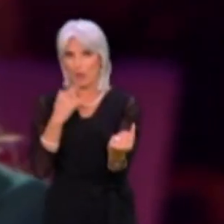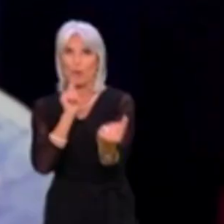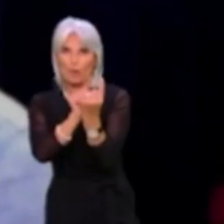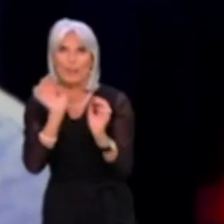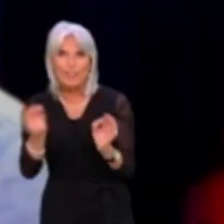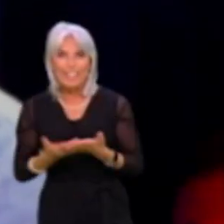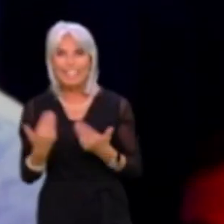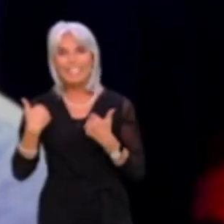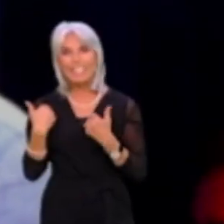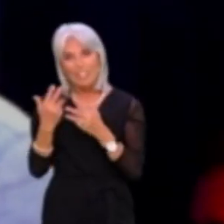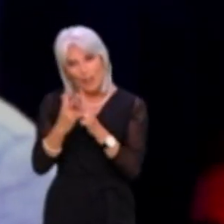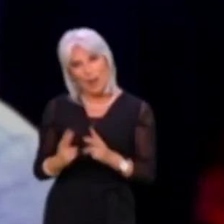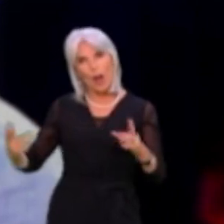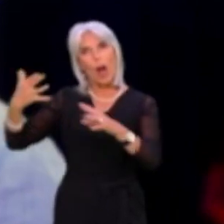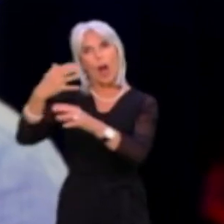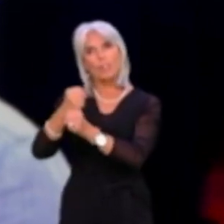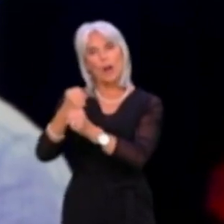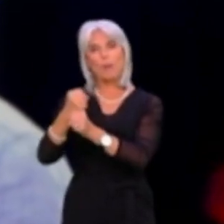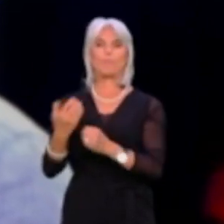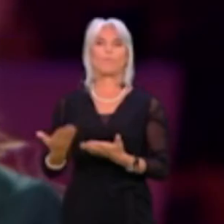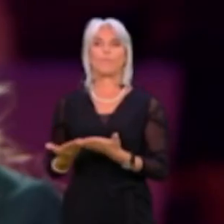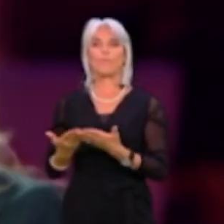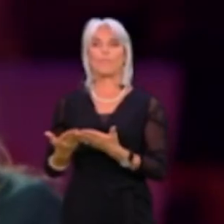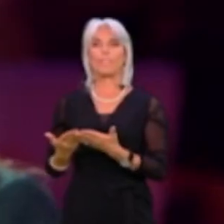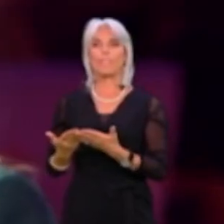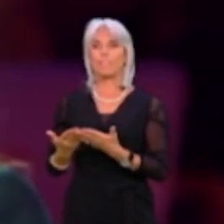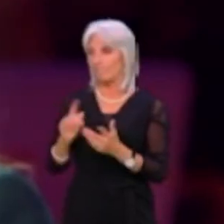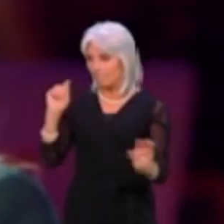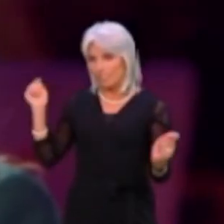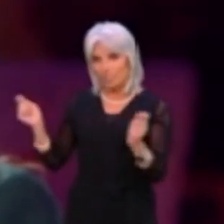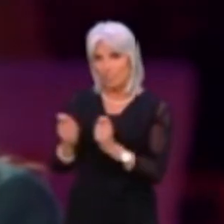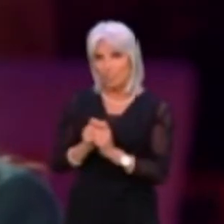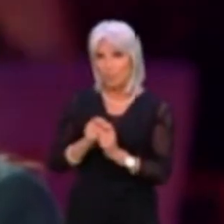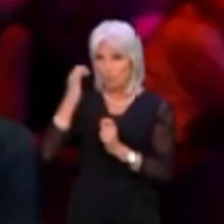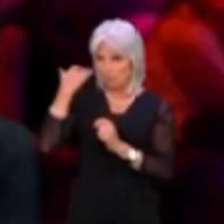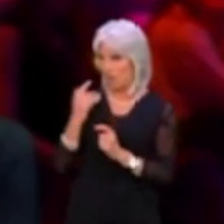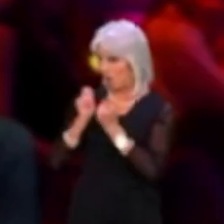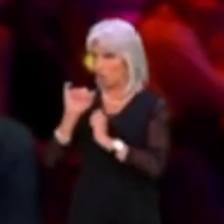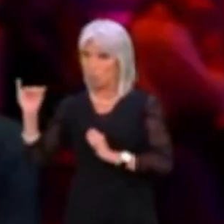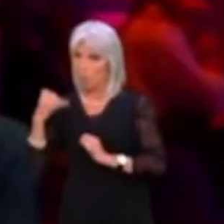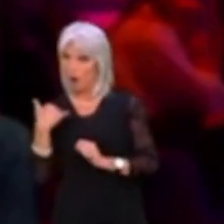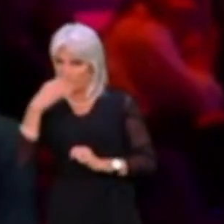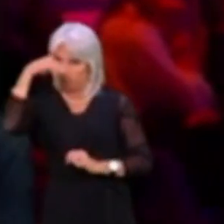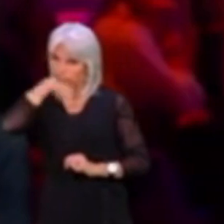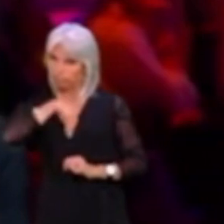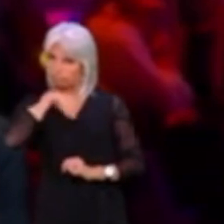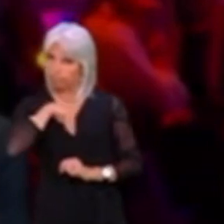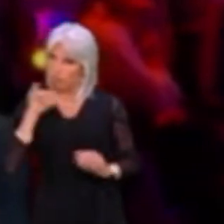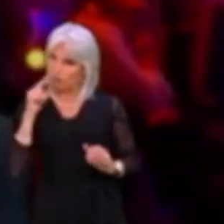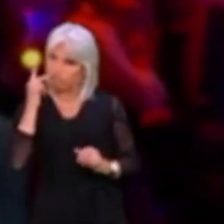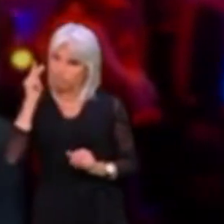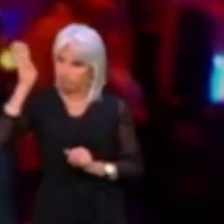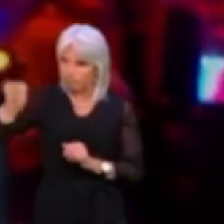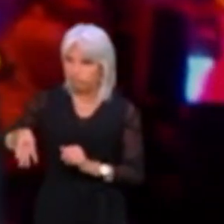effectivement. On a passé un petit moment ensemble à Paris, ouais. Qu'est-ce que ça a changé, Julien, cette rencontre? Est-ce qu'il y a eu une prise de conscience différente du fait